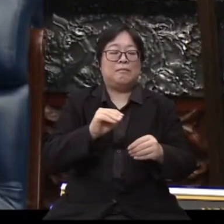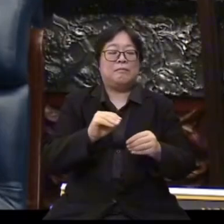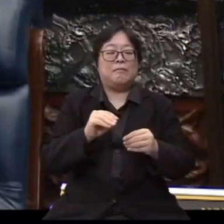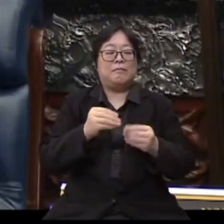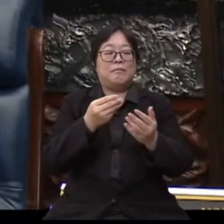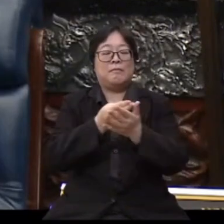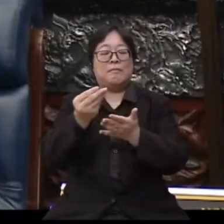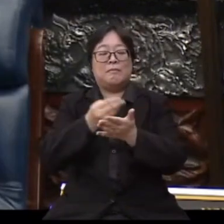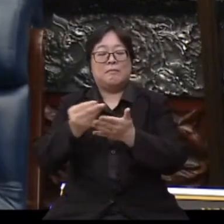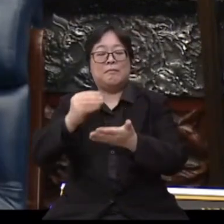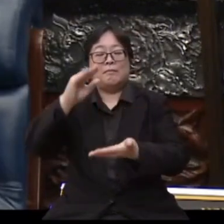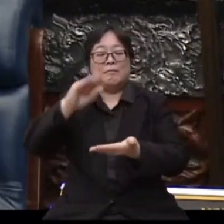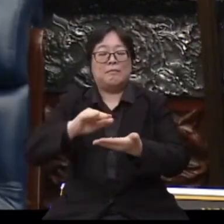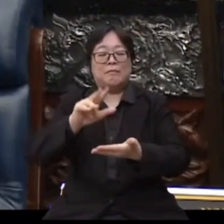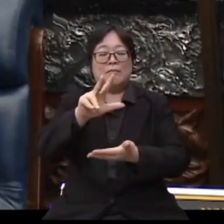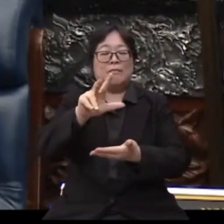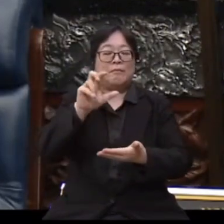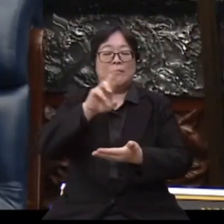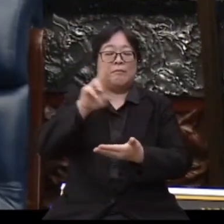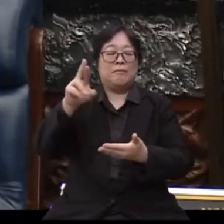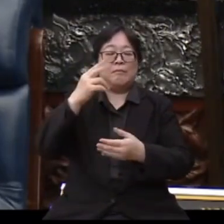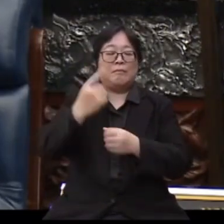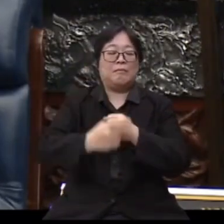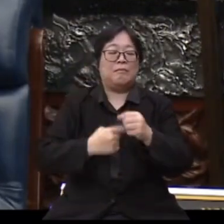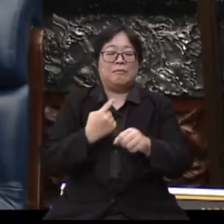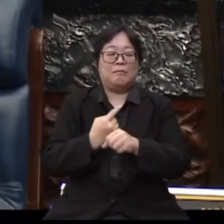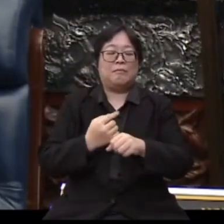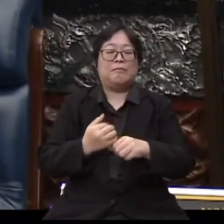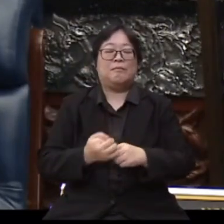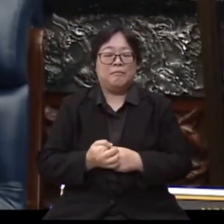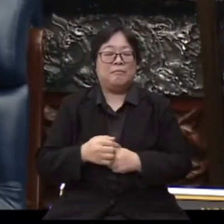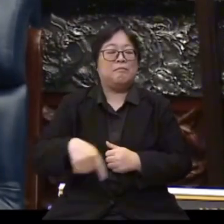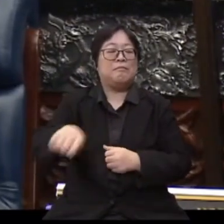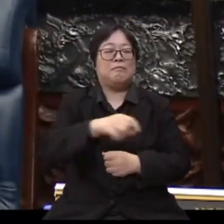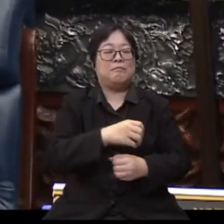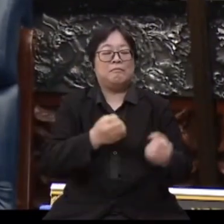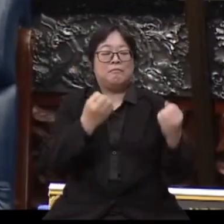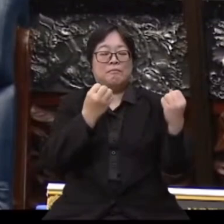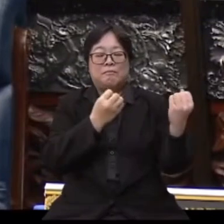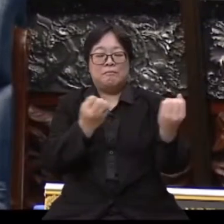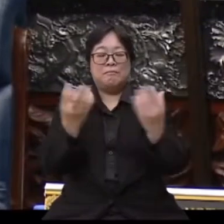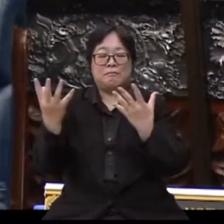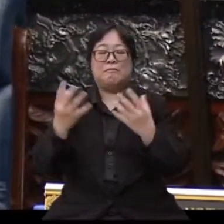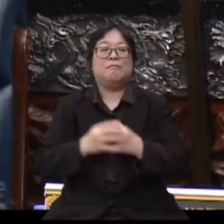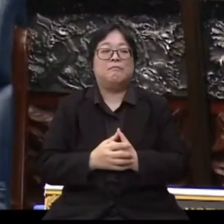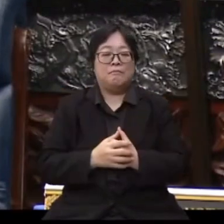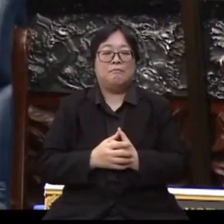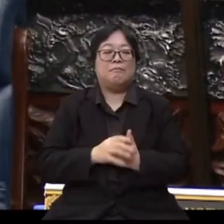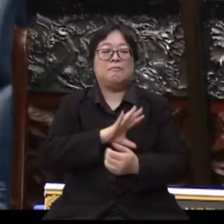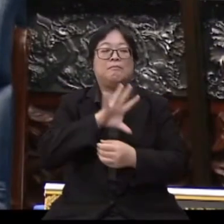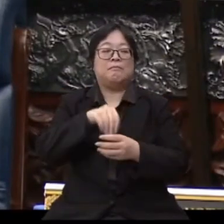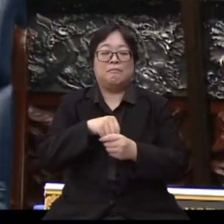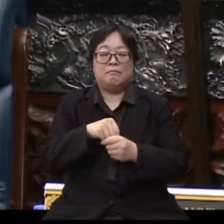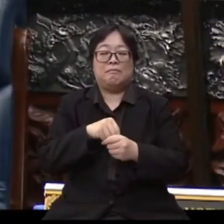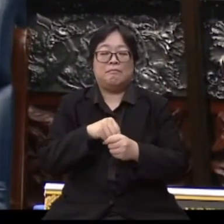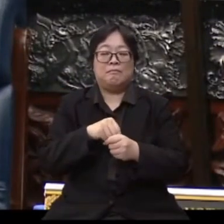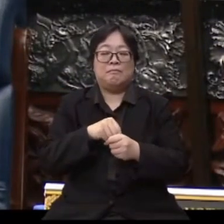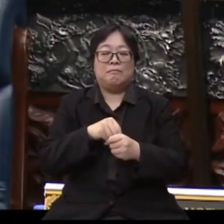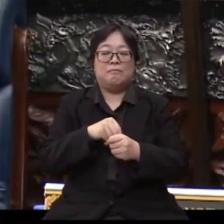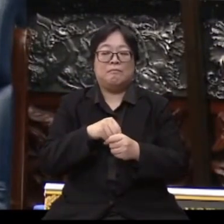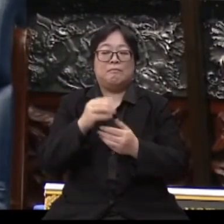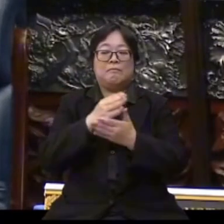yang kurang daripada RM300,000 setahun, kebanyakan mereka adalah terlibat di